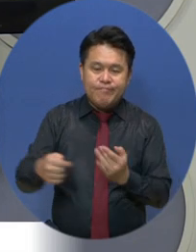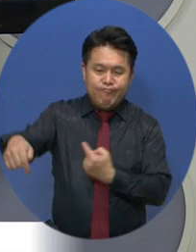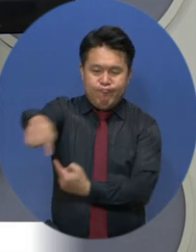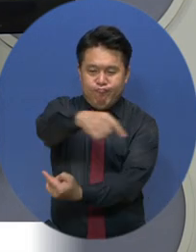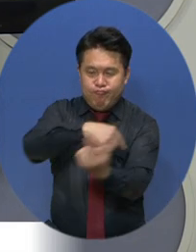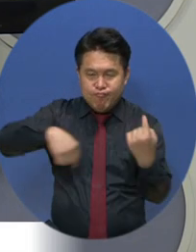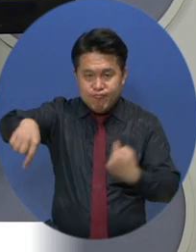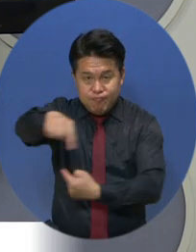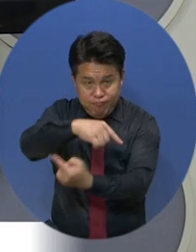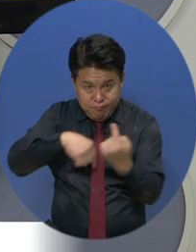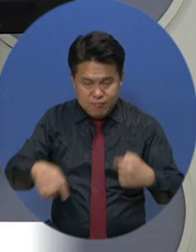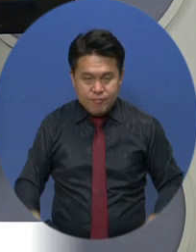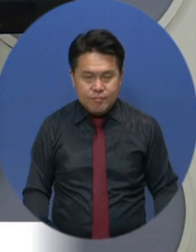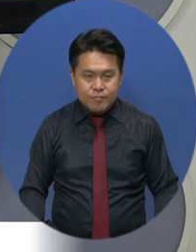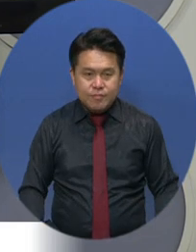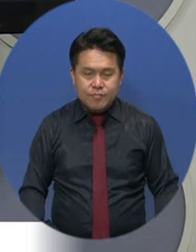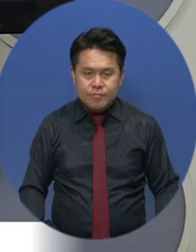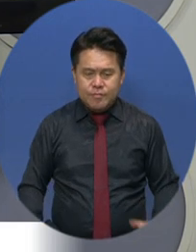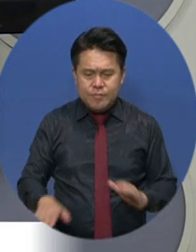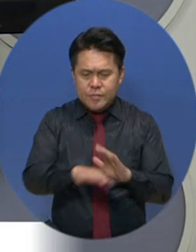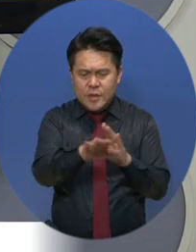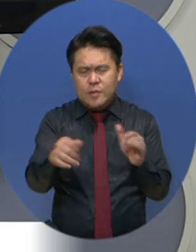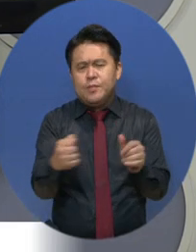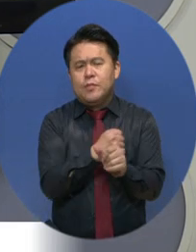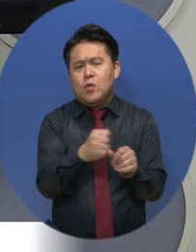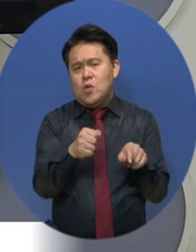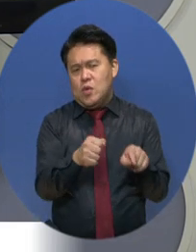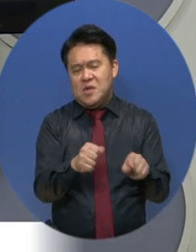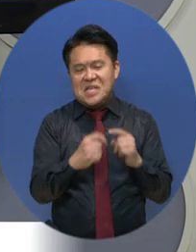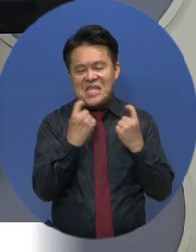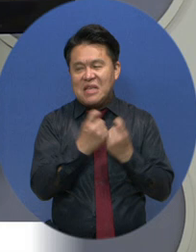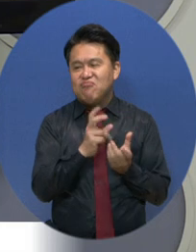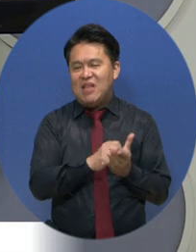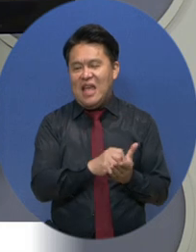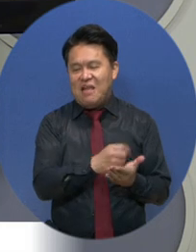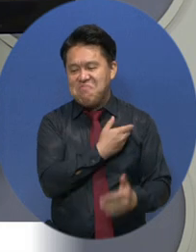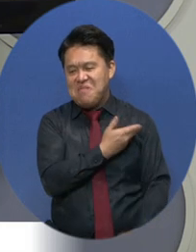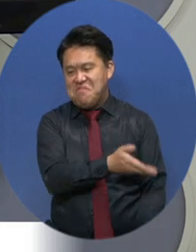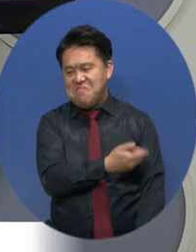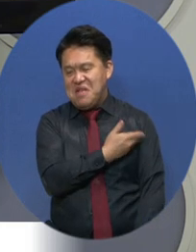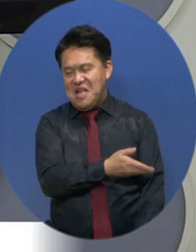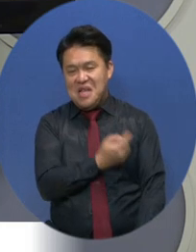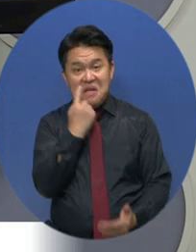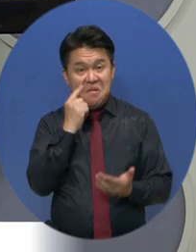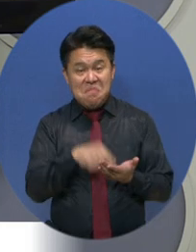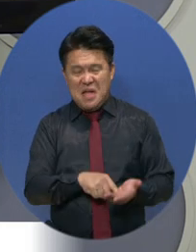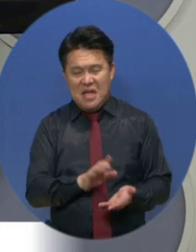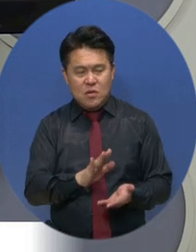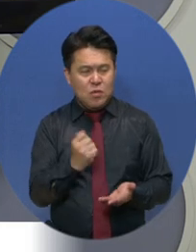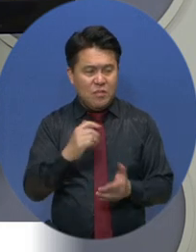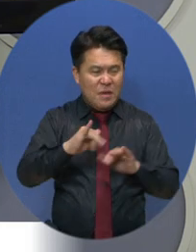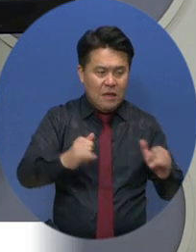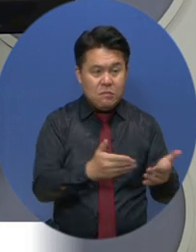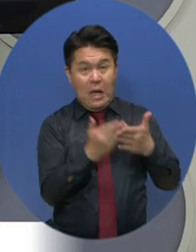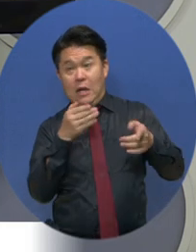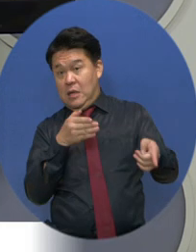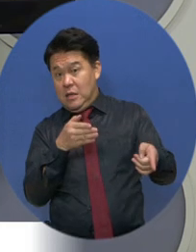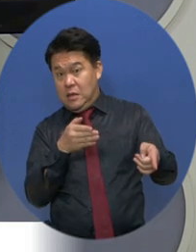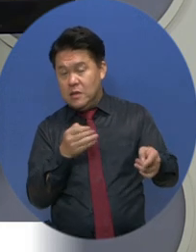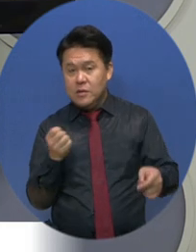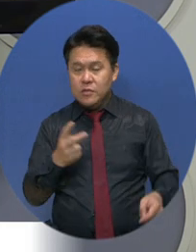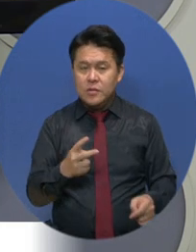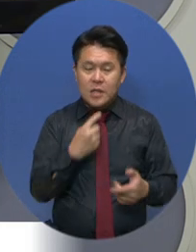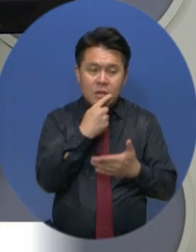합니다 가정폭력의 문제는 집안 사정으로 치부될 타인의 발견이나 개입이 어려운데요 또한